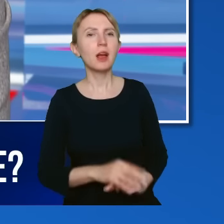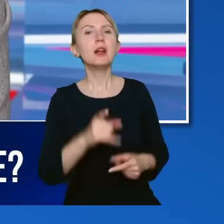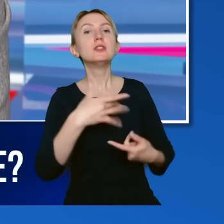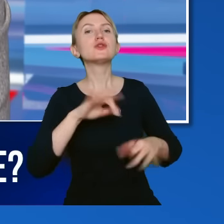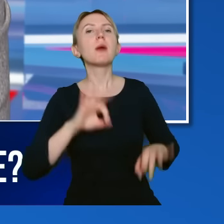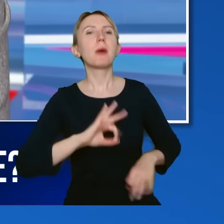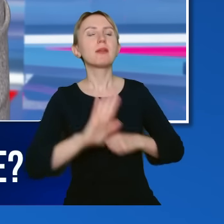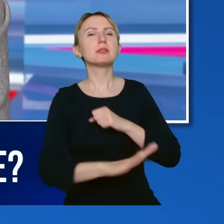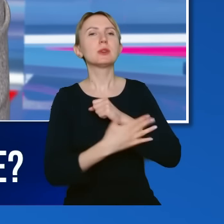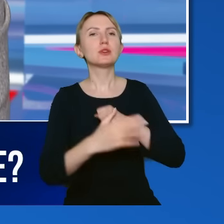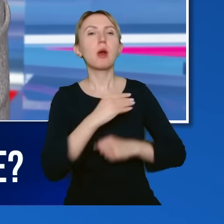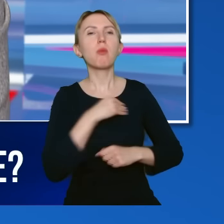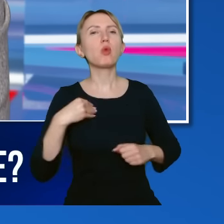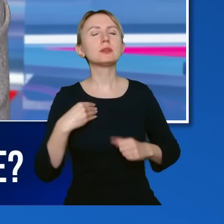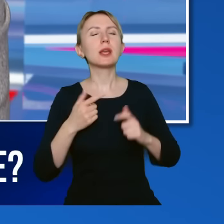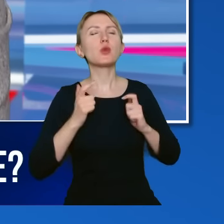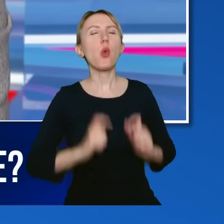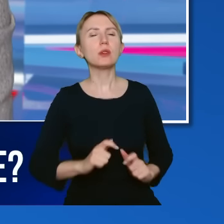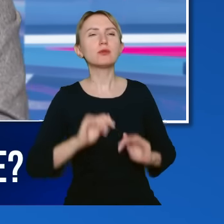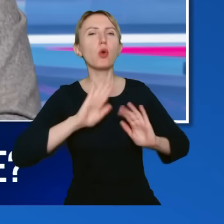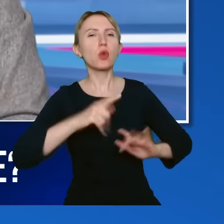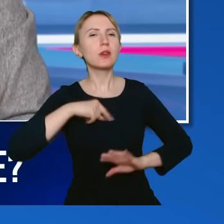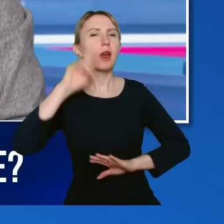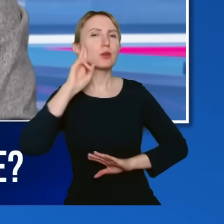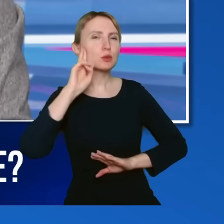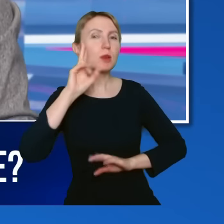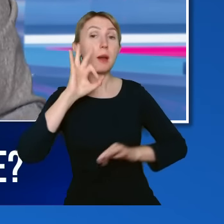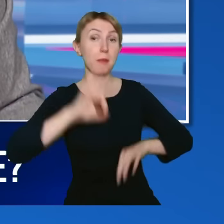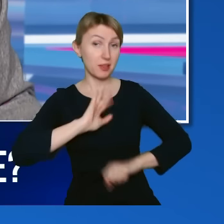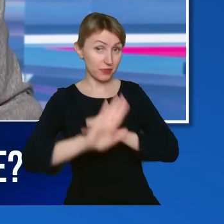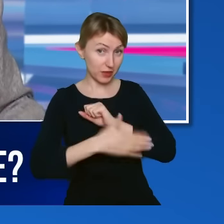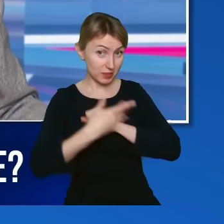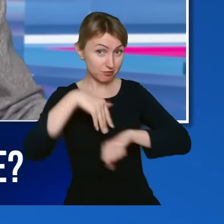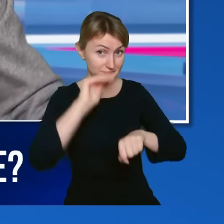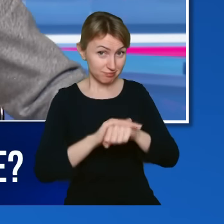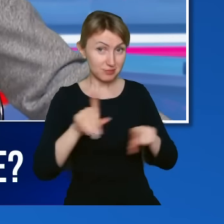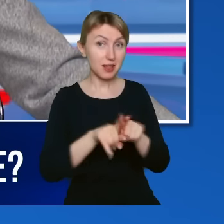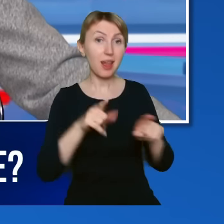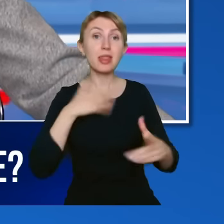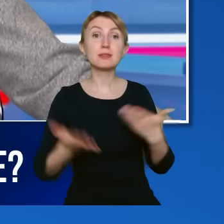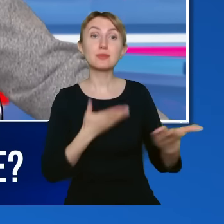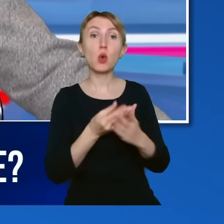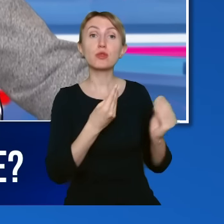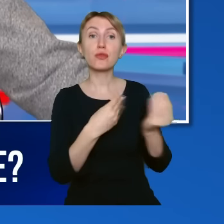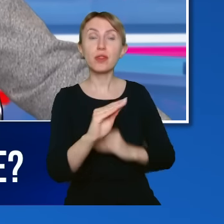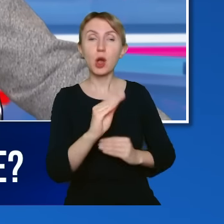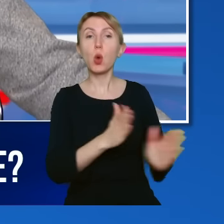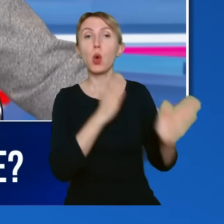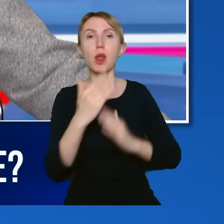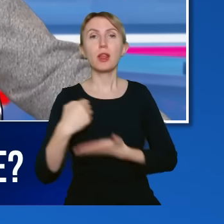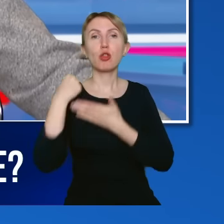żeby polskie rolnictwo było chronione, no to rozumiem, że poprze pan też nasz postulat o zwiększeniu kolejnych